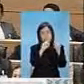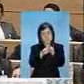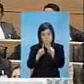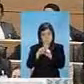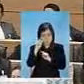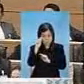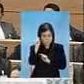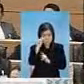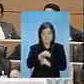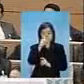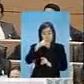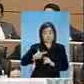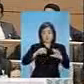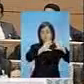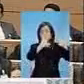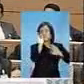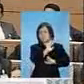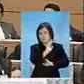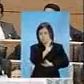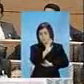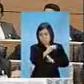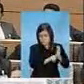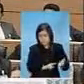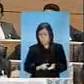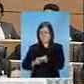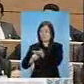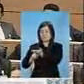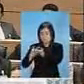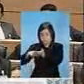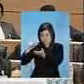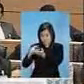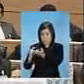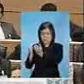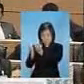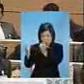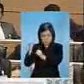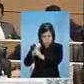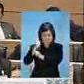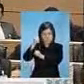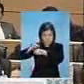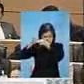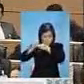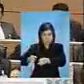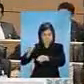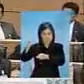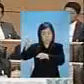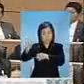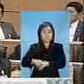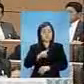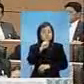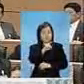ได้แล้วท่านบอกว่าอัยการไม่ต้องแล้วท่านบอกว่าศาลรัฐธรรมนูญทำเองแล้วสิท